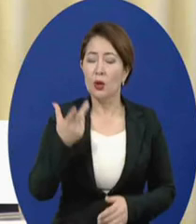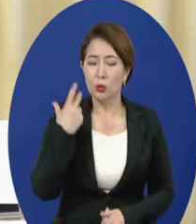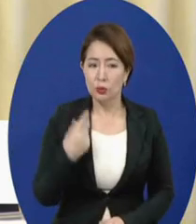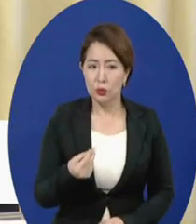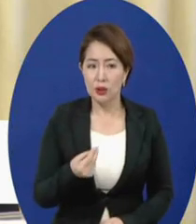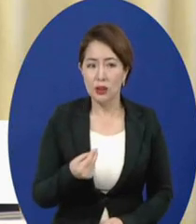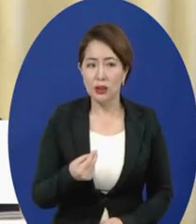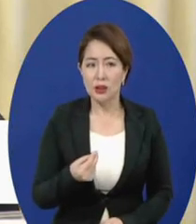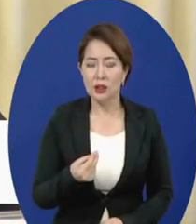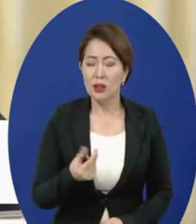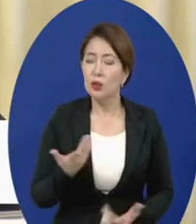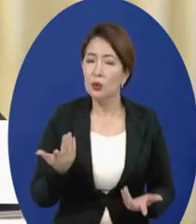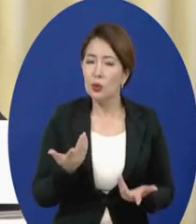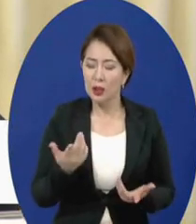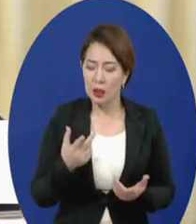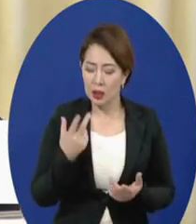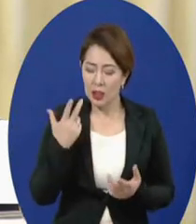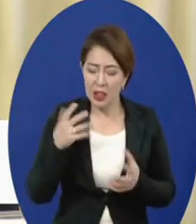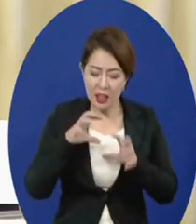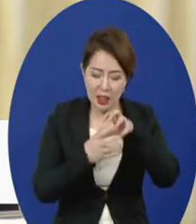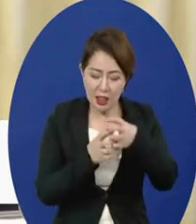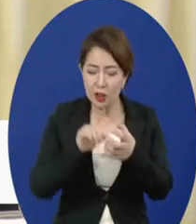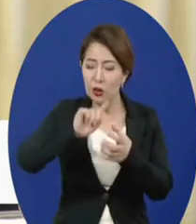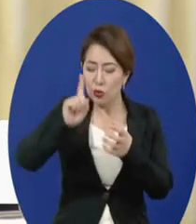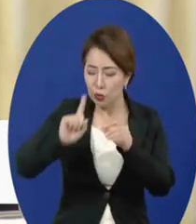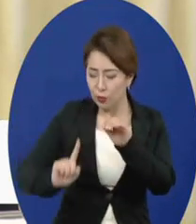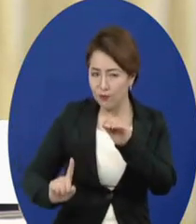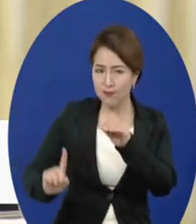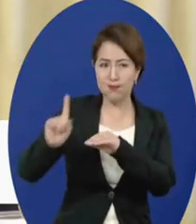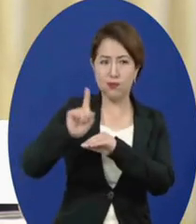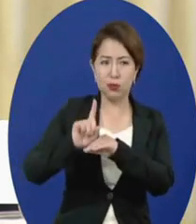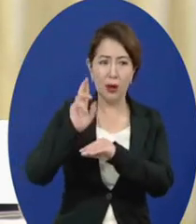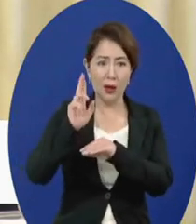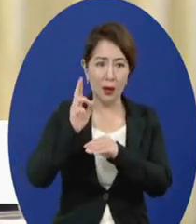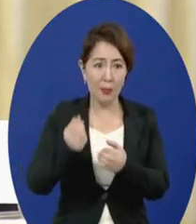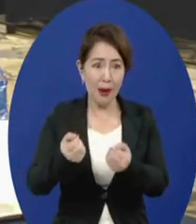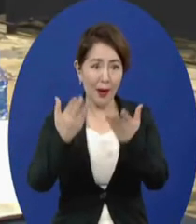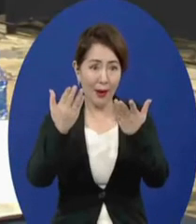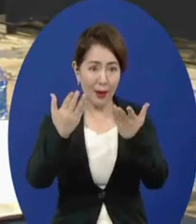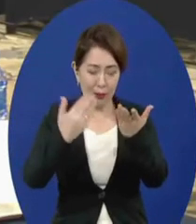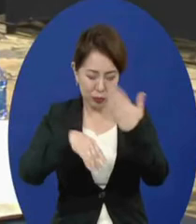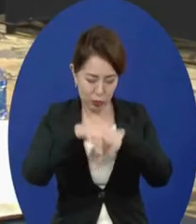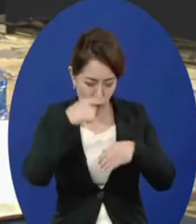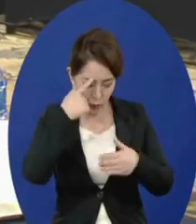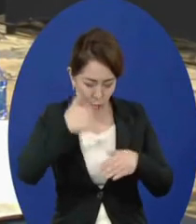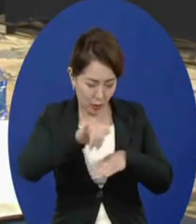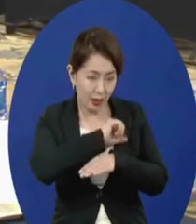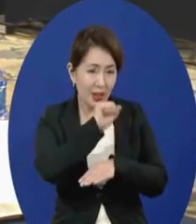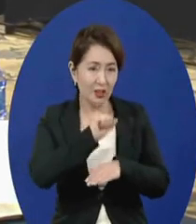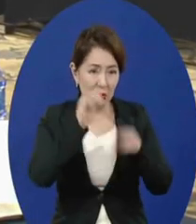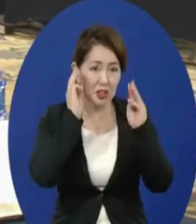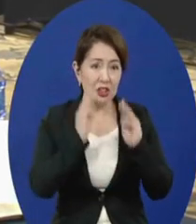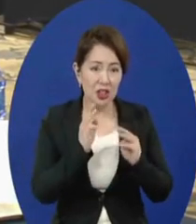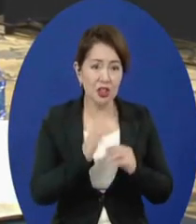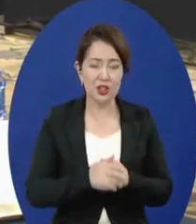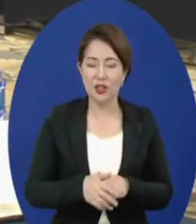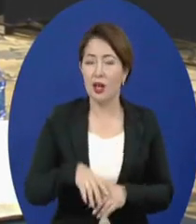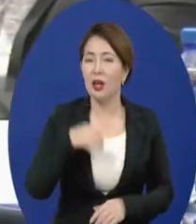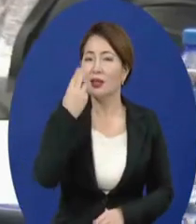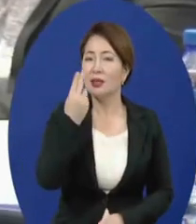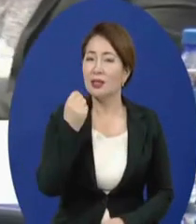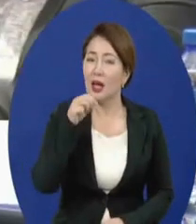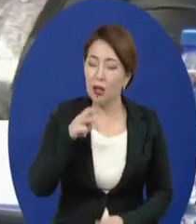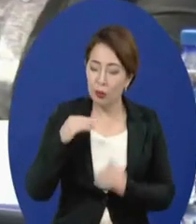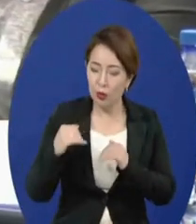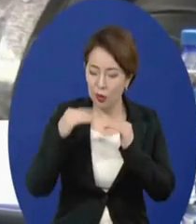Үнэн үнэхээр дэлхийд төлөөмжлөгдсөн компаниуд гарч ирвэл аяндаа дотоодын асуудал шийдэгдэнэ. Захим хөгжлийн яам байгуулан